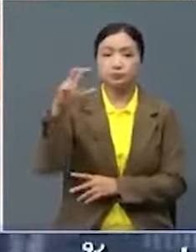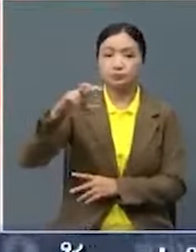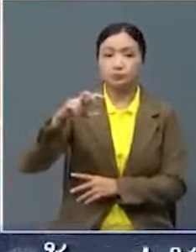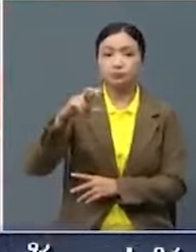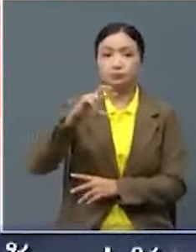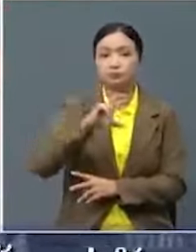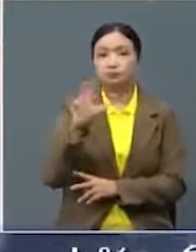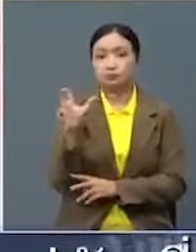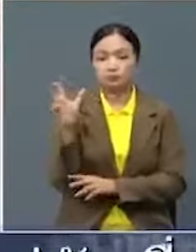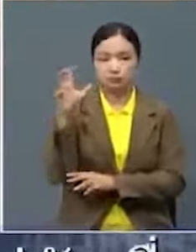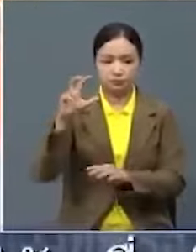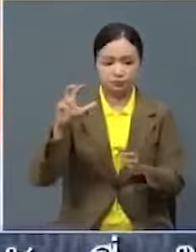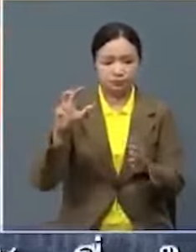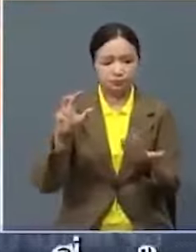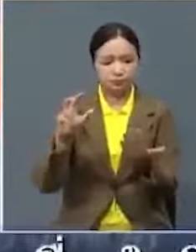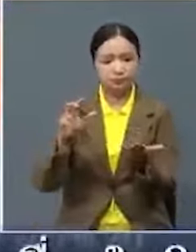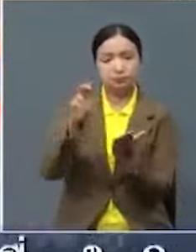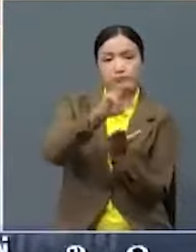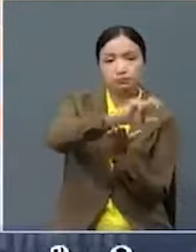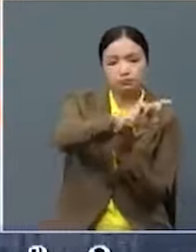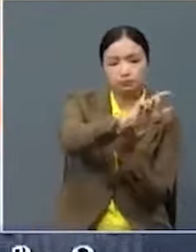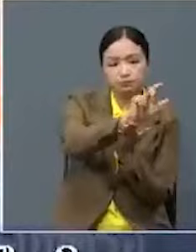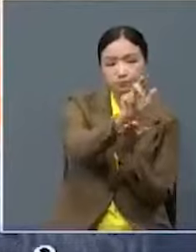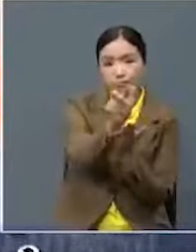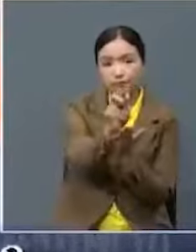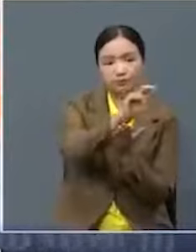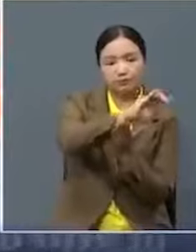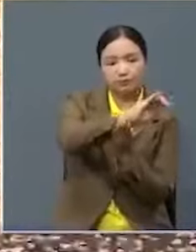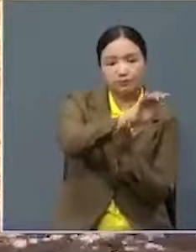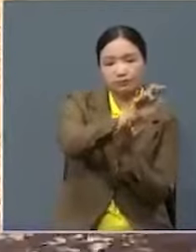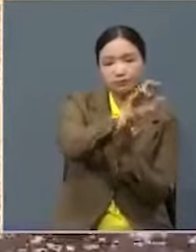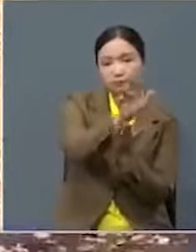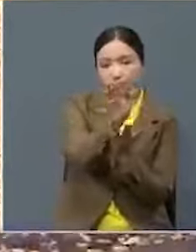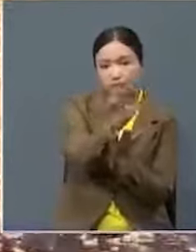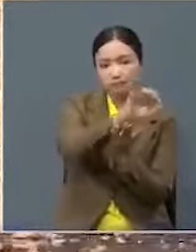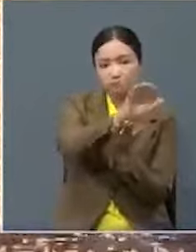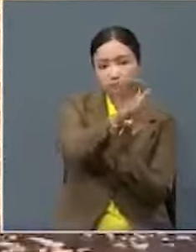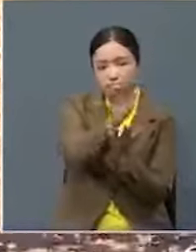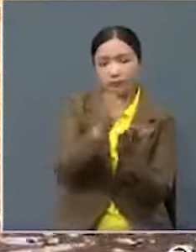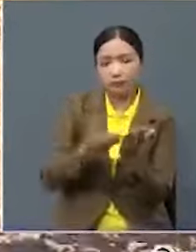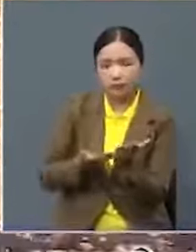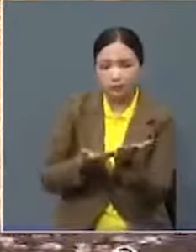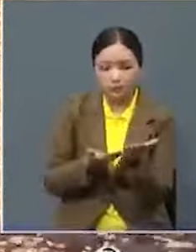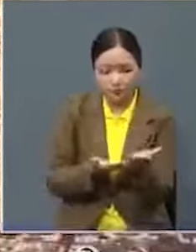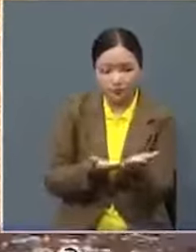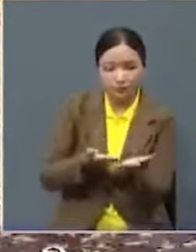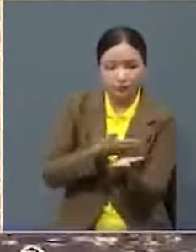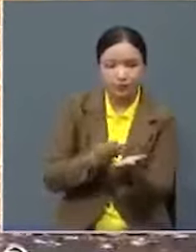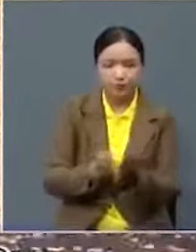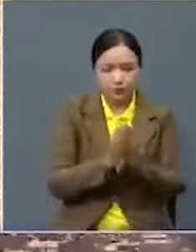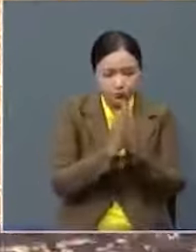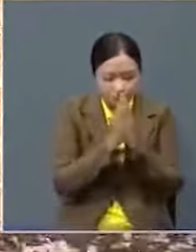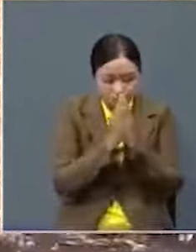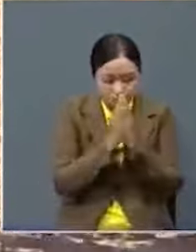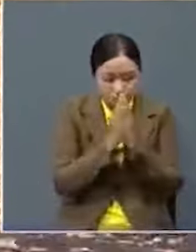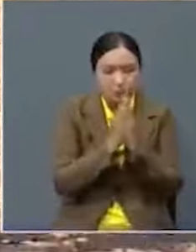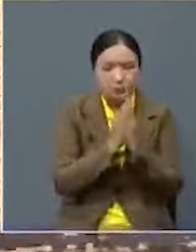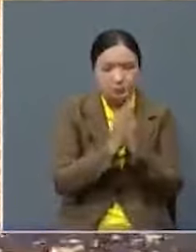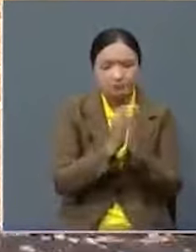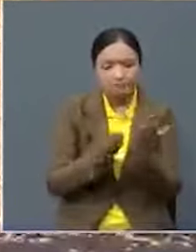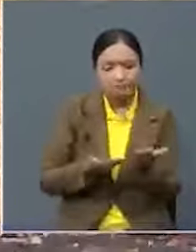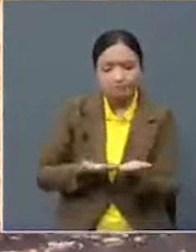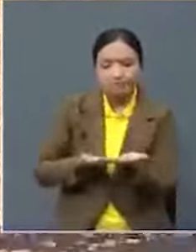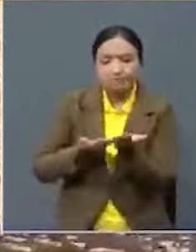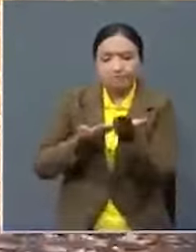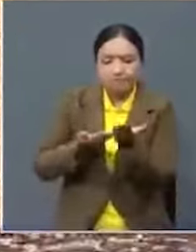และกำลังพลประจำเรือค่ะได้มีการประกอบพิธีจุดธูปเทียนไหว้แม่ย่านางเรือเพื่อความเป็นสิริมงคลตลอดจนเป็นขวัญกำลัง